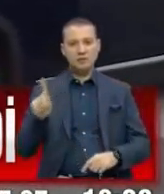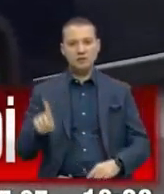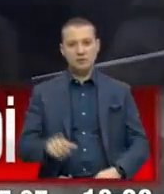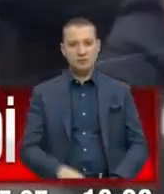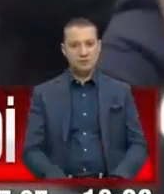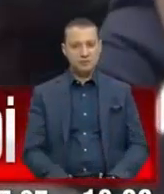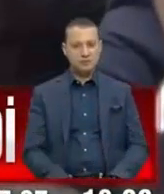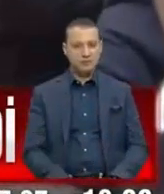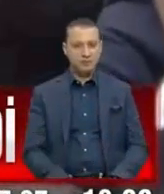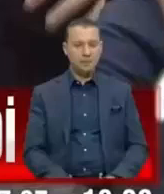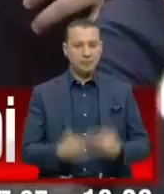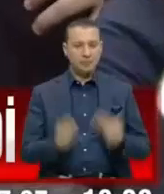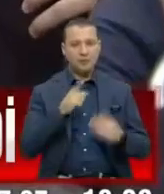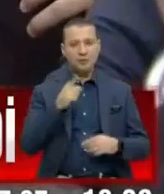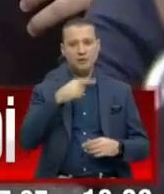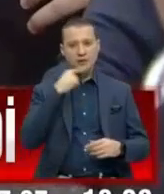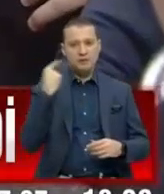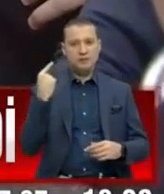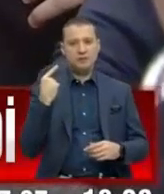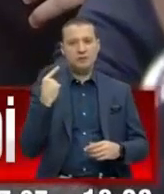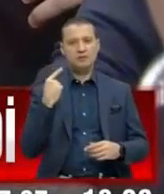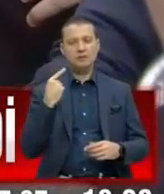34EE2071'di. Tabii bu kırmızı